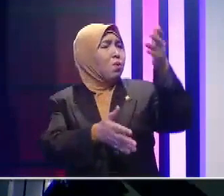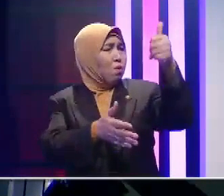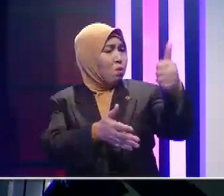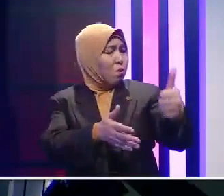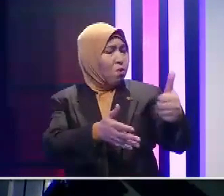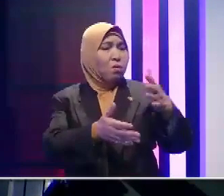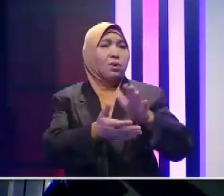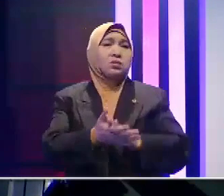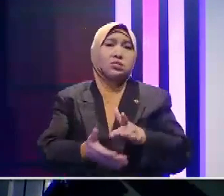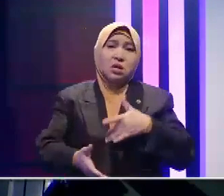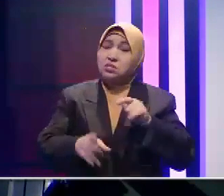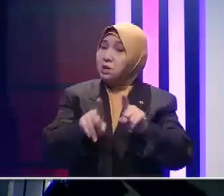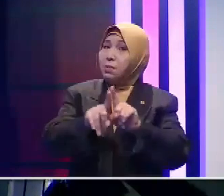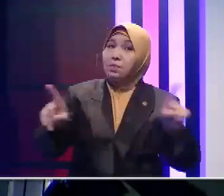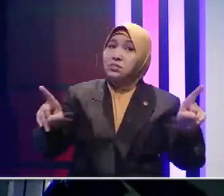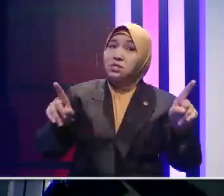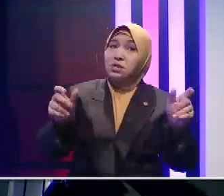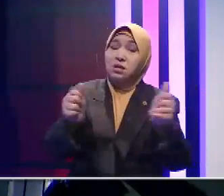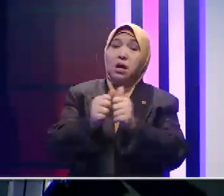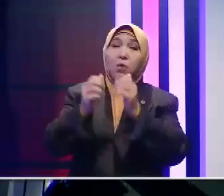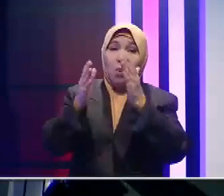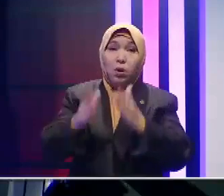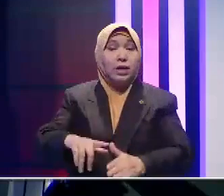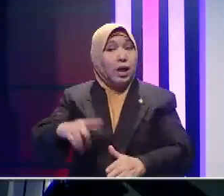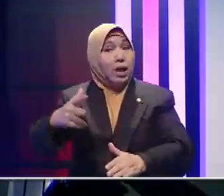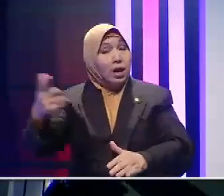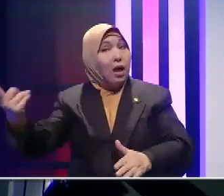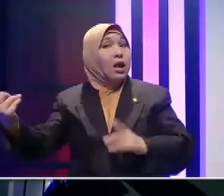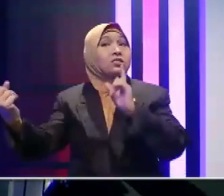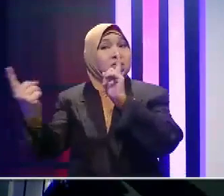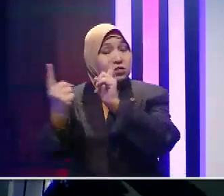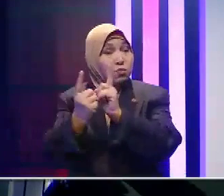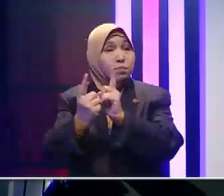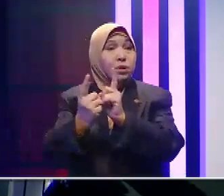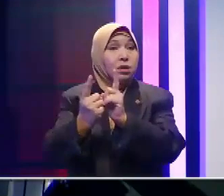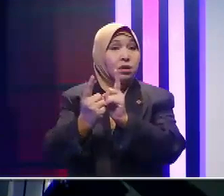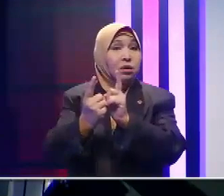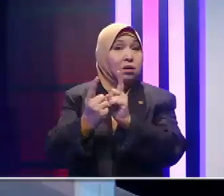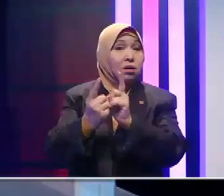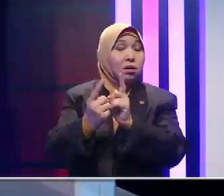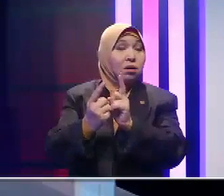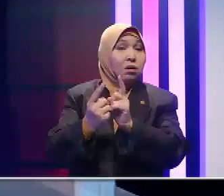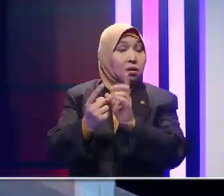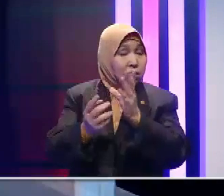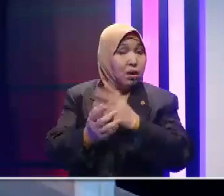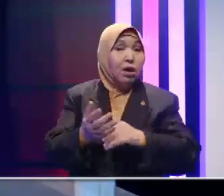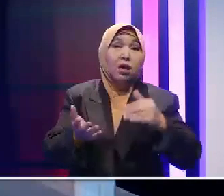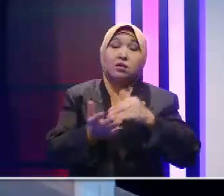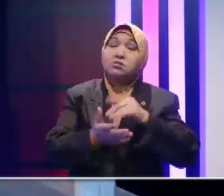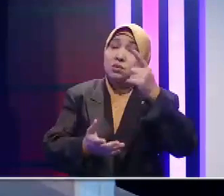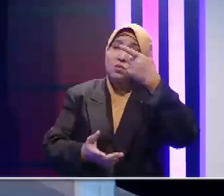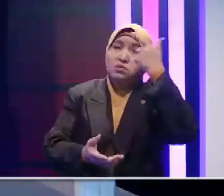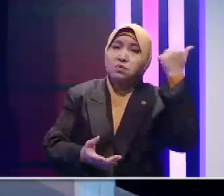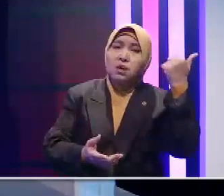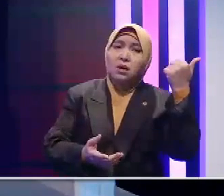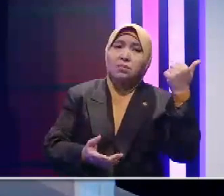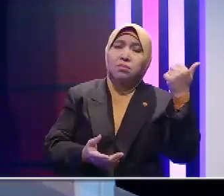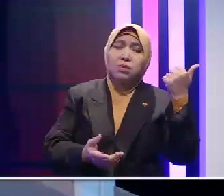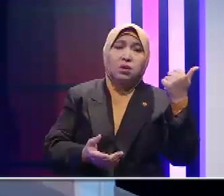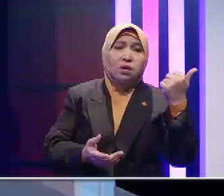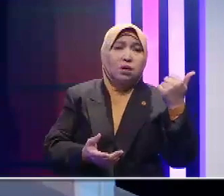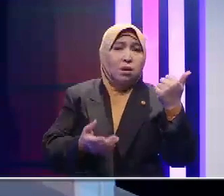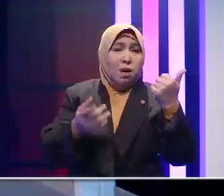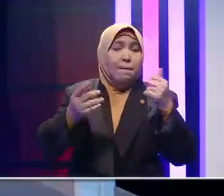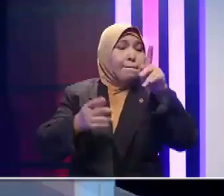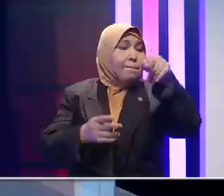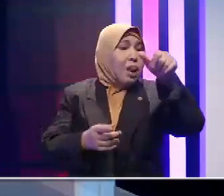sangat berbeza daripada orang-orang yang kebanyakan saya jumpa orang Islam. Dan atas lagi satu sebab, dia ni customer yang sangat bagus.